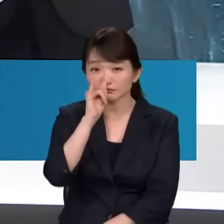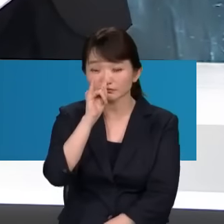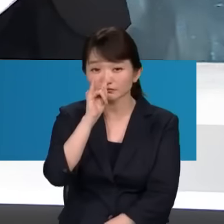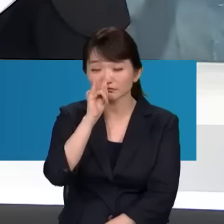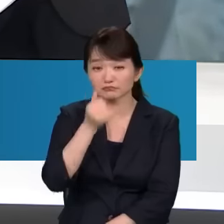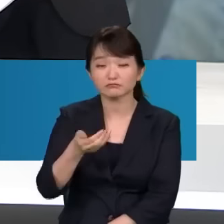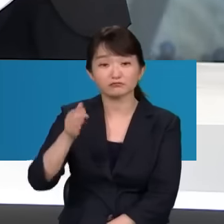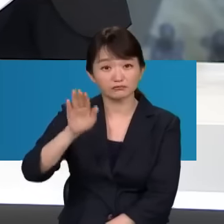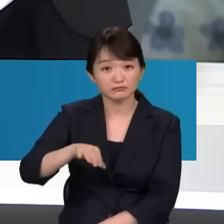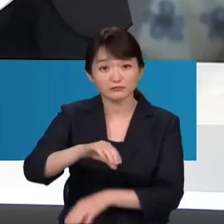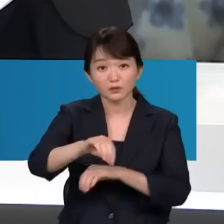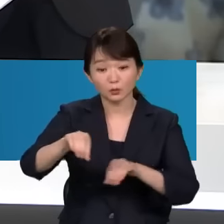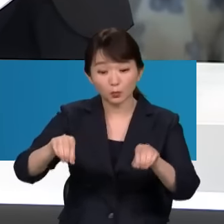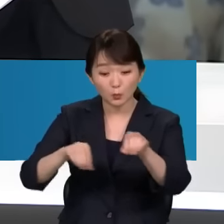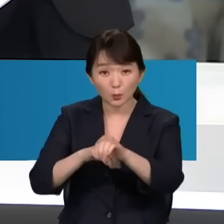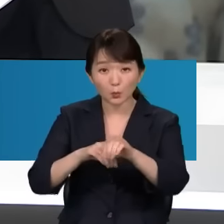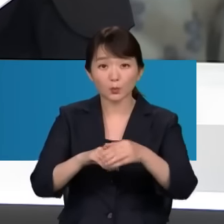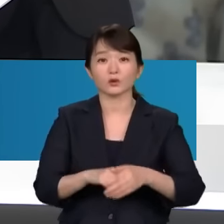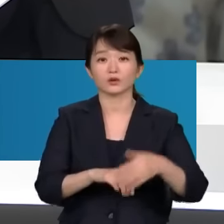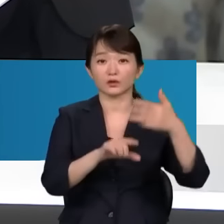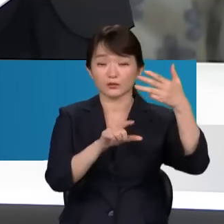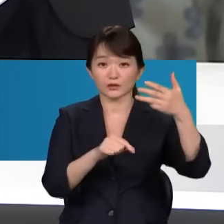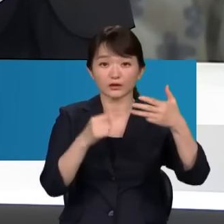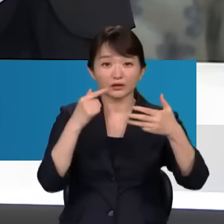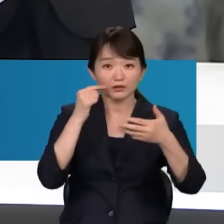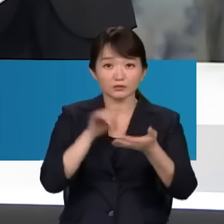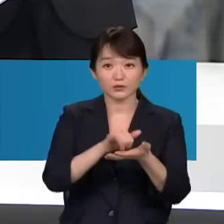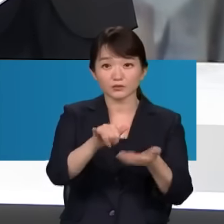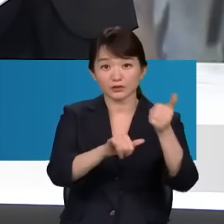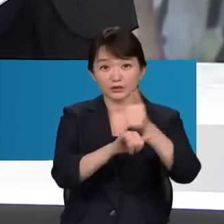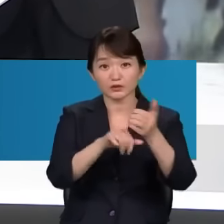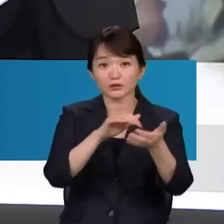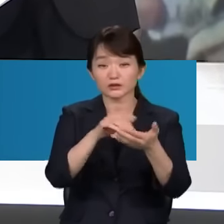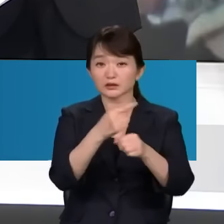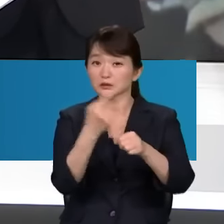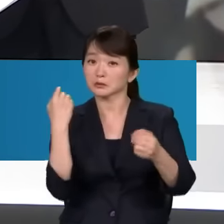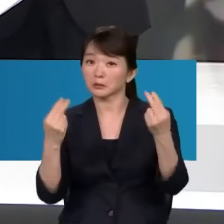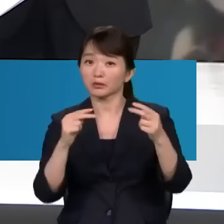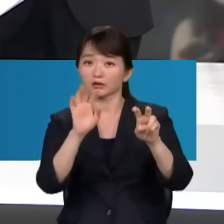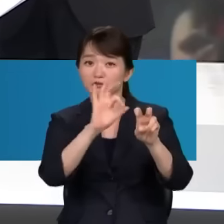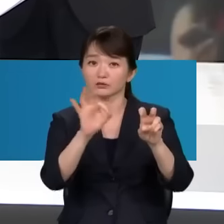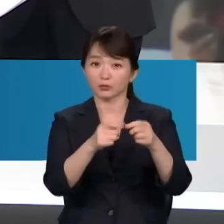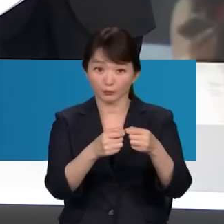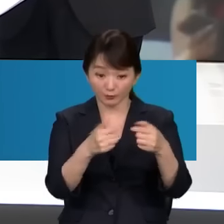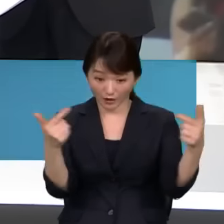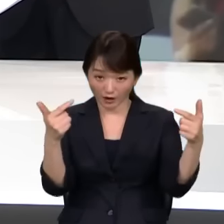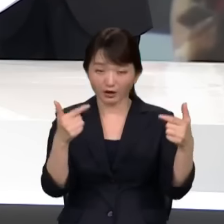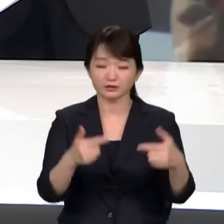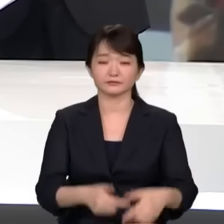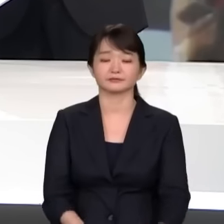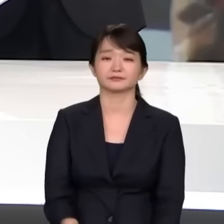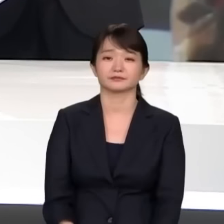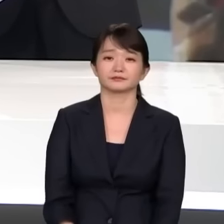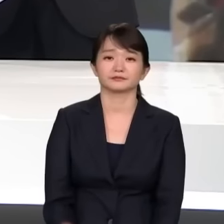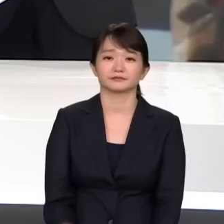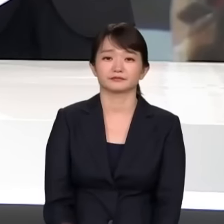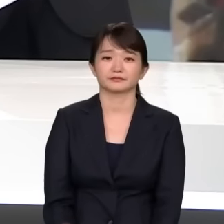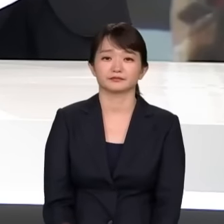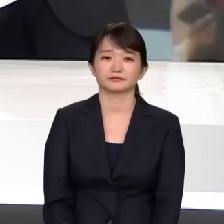나왔었는데요. 그런데 오히려 이달 일본 노선 이용객 숫자가 1년 전보다 20% 넘게 늘었다고 합니다. 정아람 기자입니다.